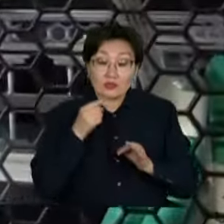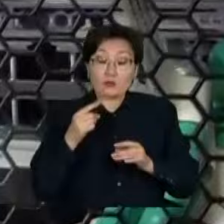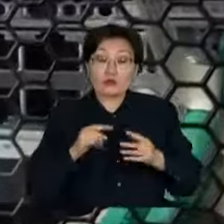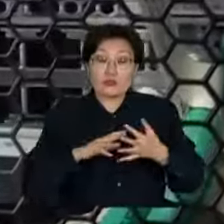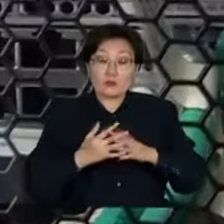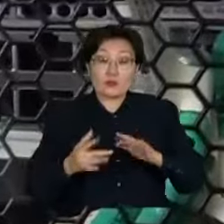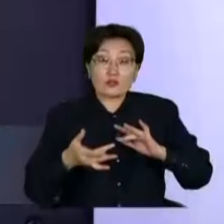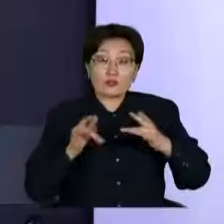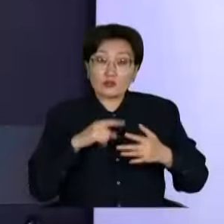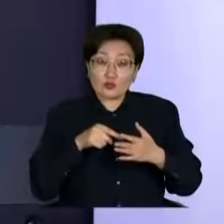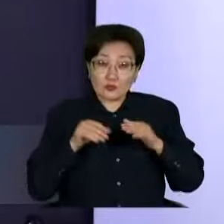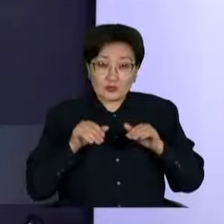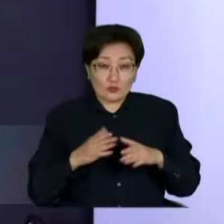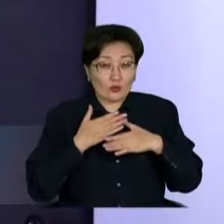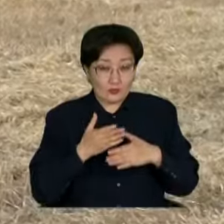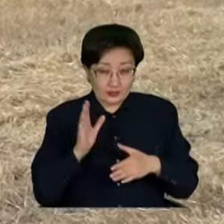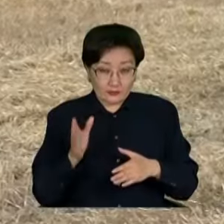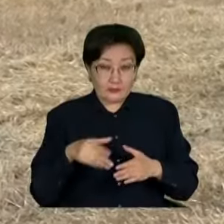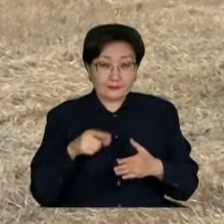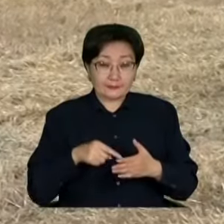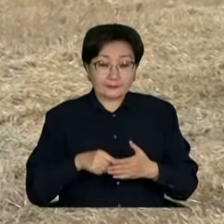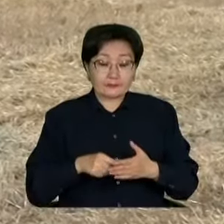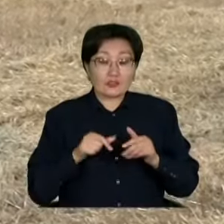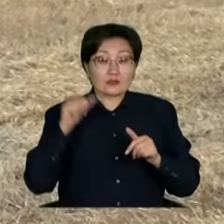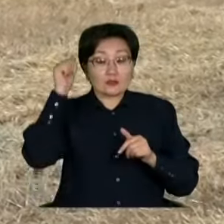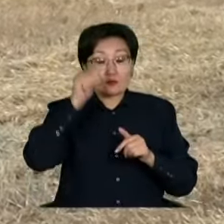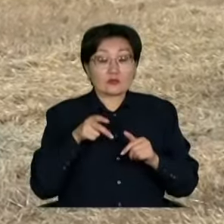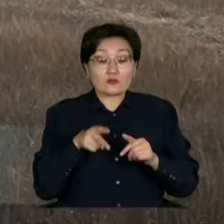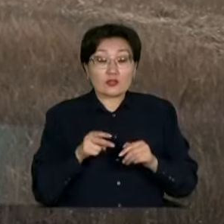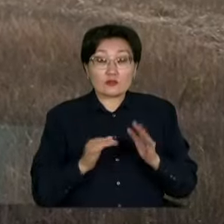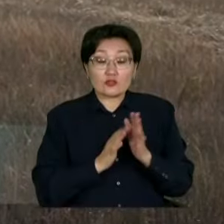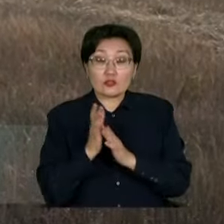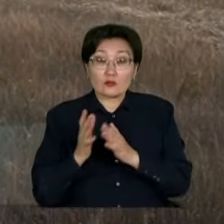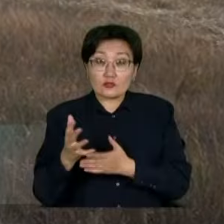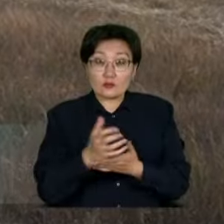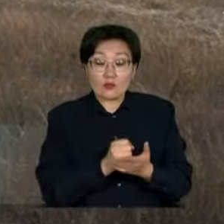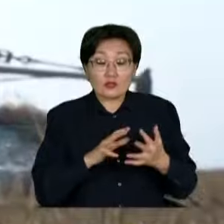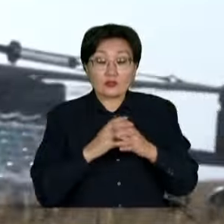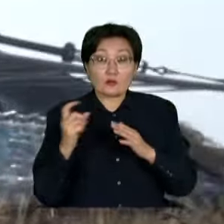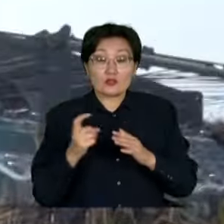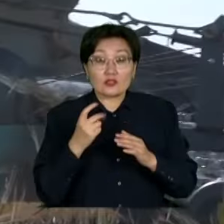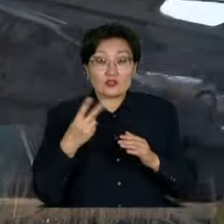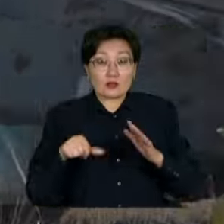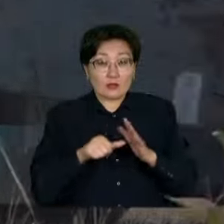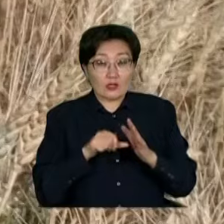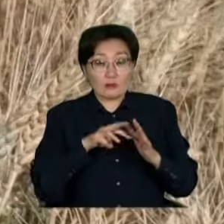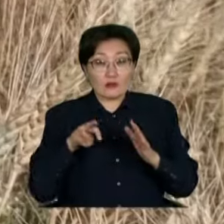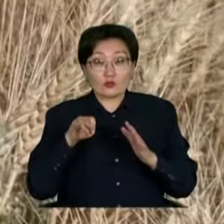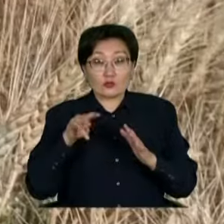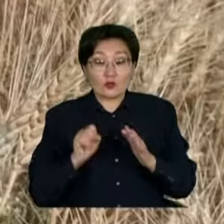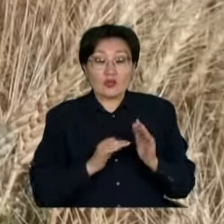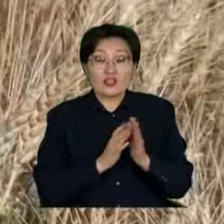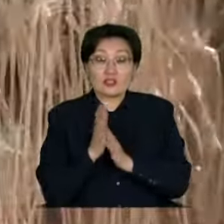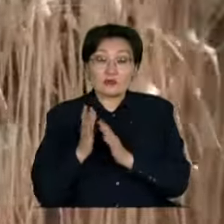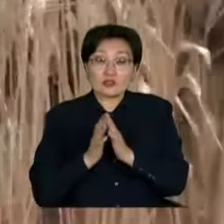ауылдардағы интернет мәселесін шеше ме? Биыл егін ору науқанында диқандар 26 миллион тонна астық жинаған. Бұл